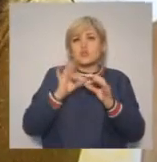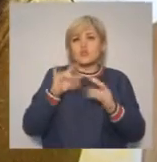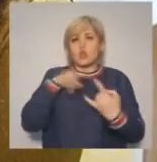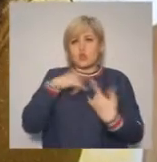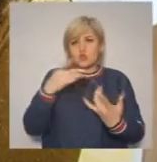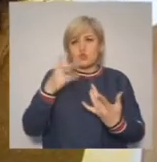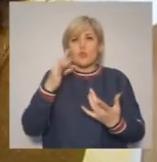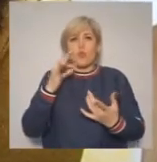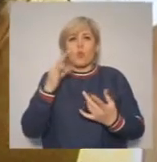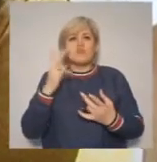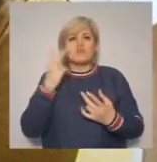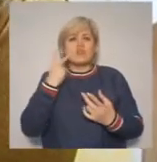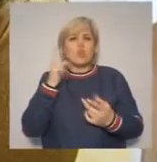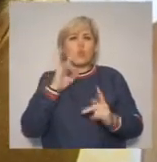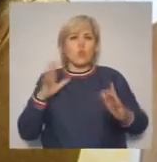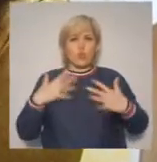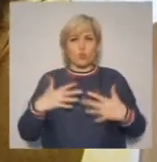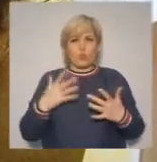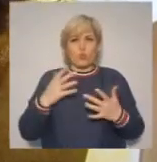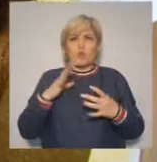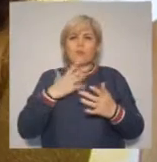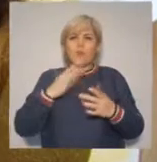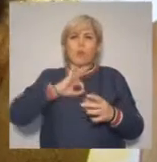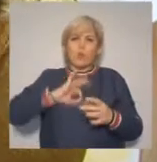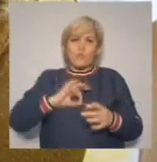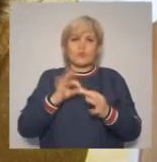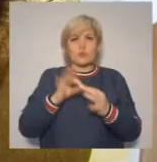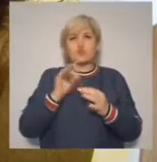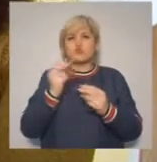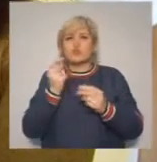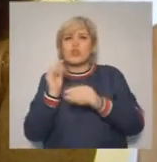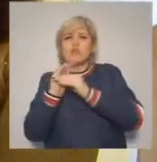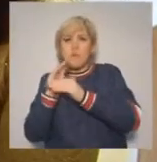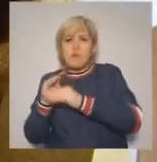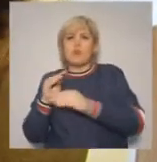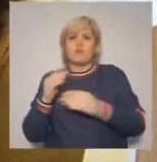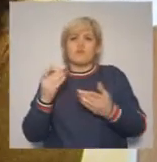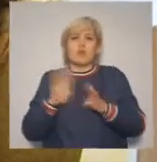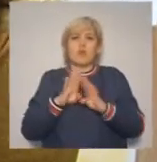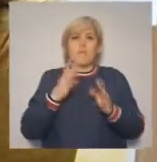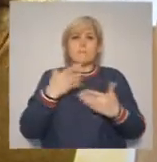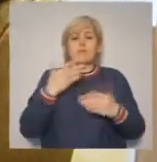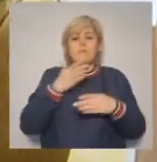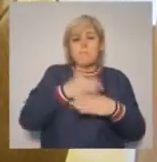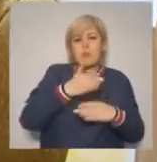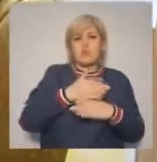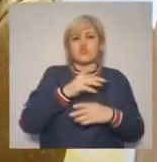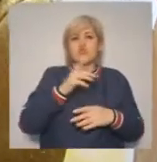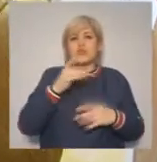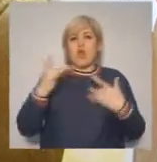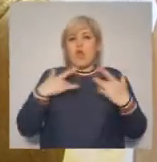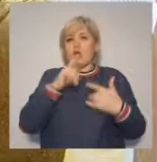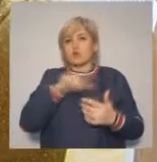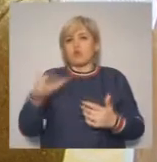бывают сошьют костюм, но он не всегда удобен. Мы там то пуговку пришьем, то еще что-нибудь добавим. То есть как бы